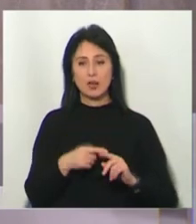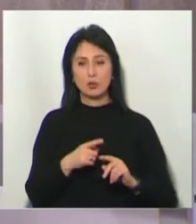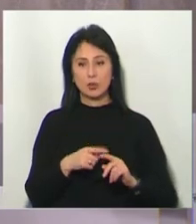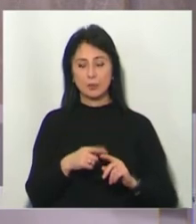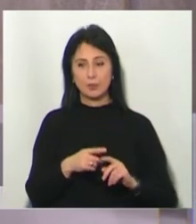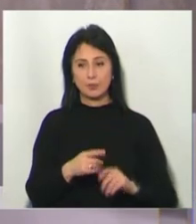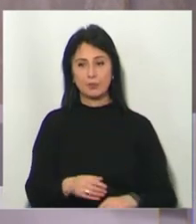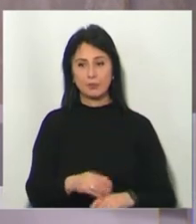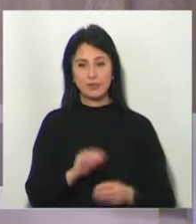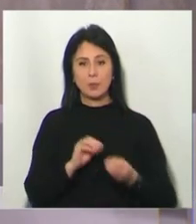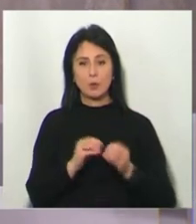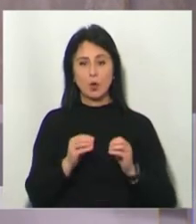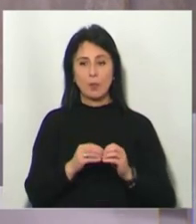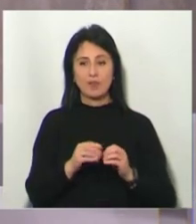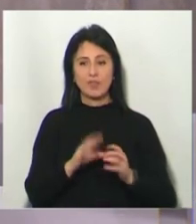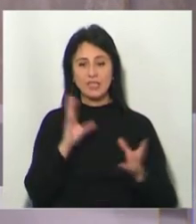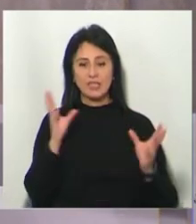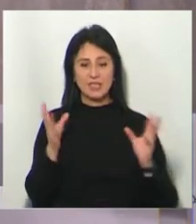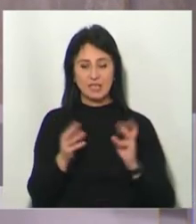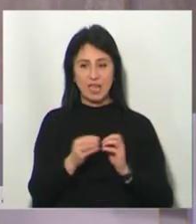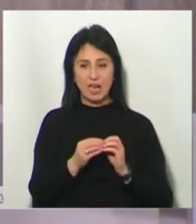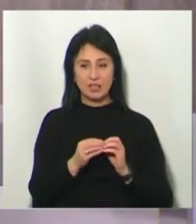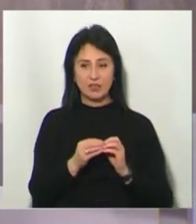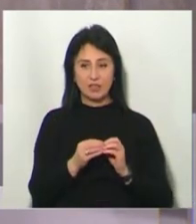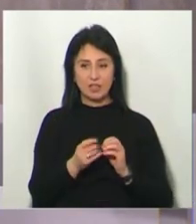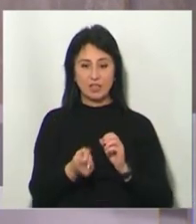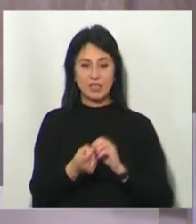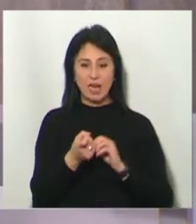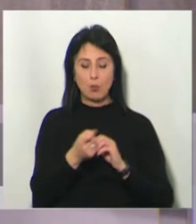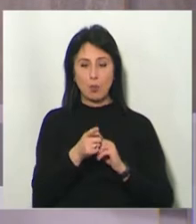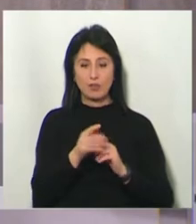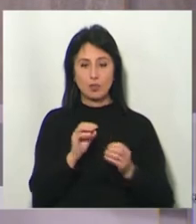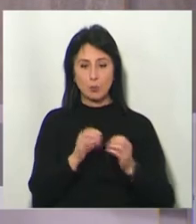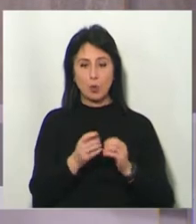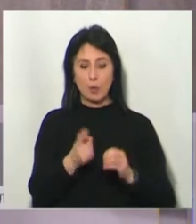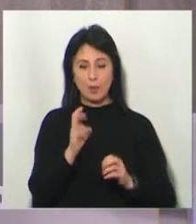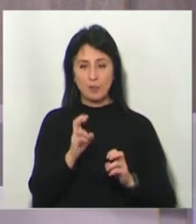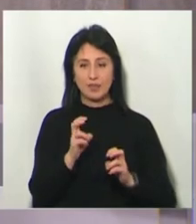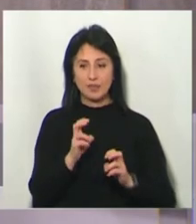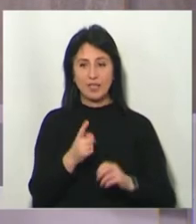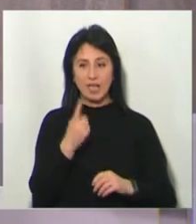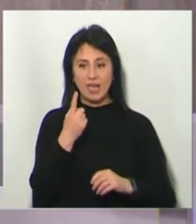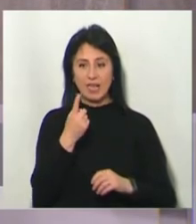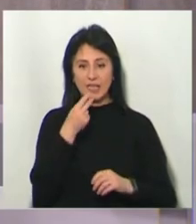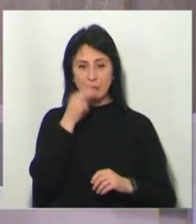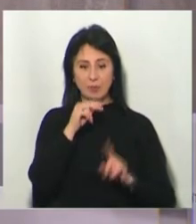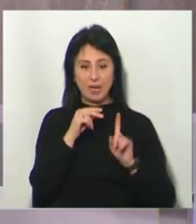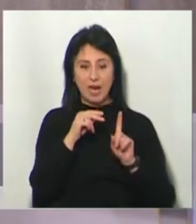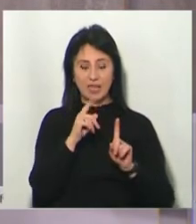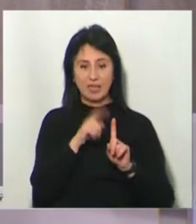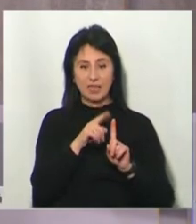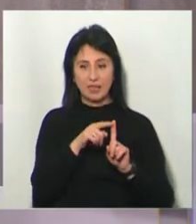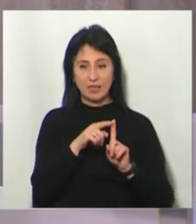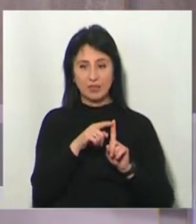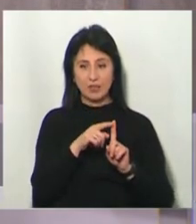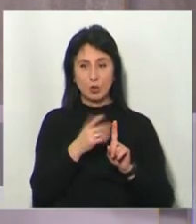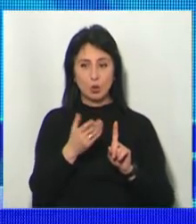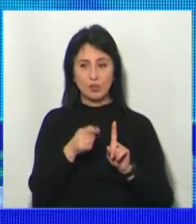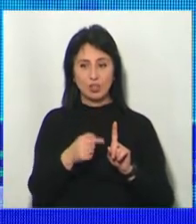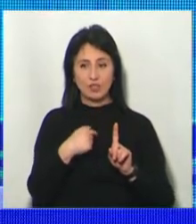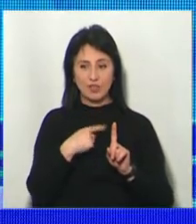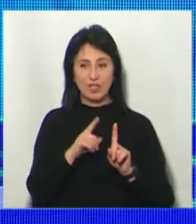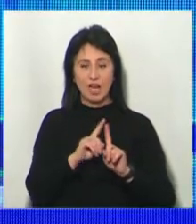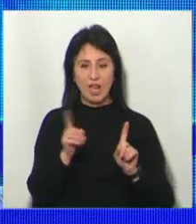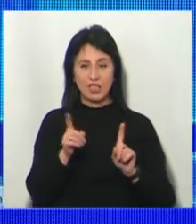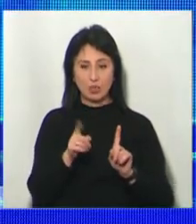თქვათ პრობლემებში, საერთო წარმომავლობაში ამ პრობლემებისა, ერთი ბრალდებული ფიგურიებს, რომელზედაც